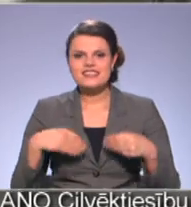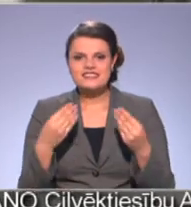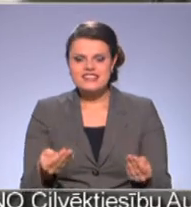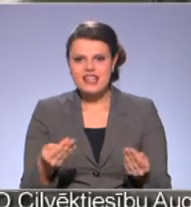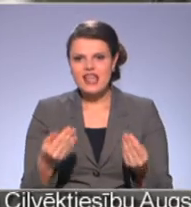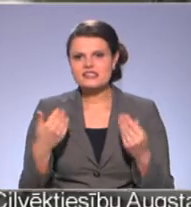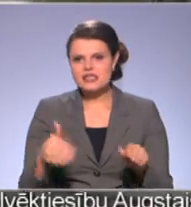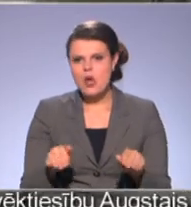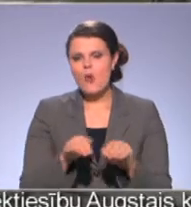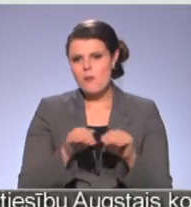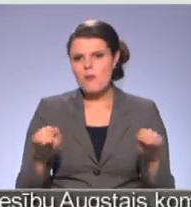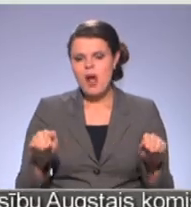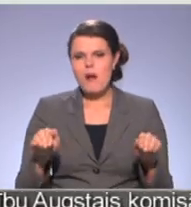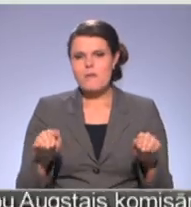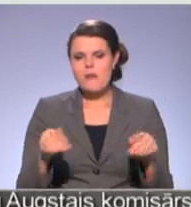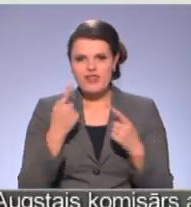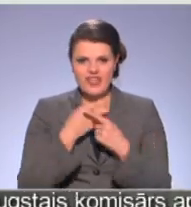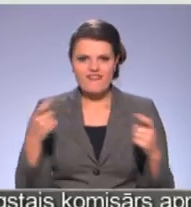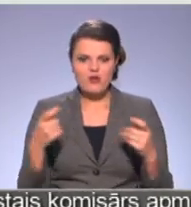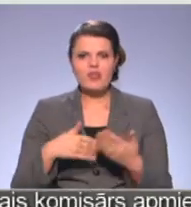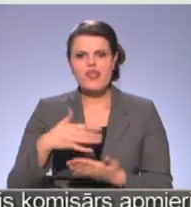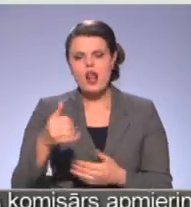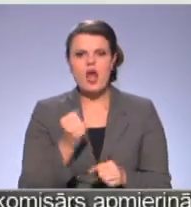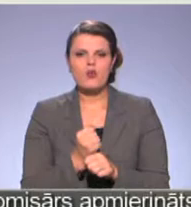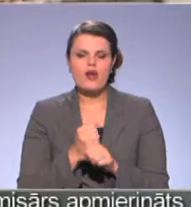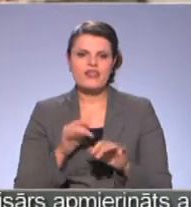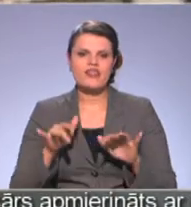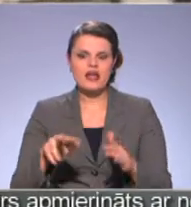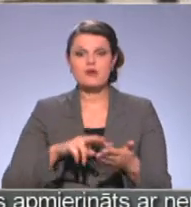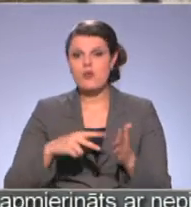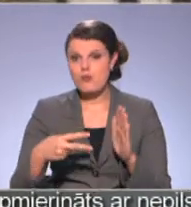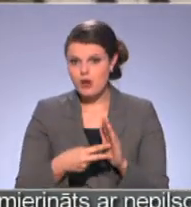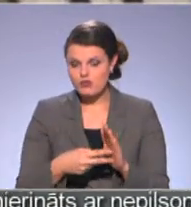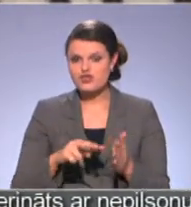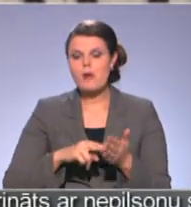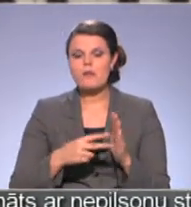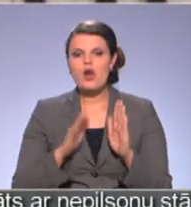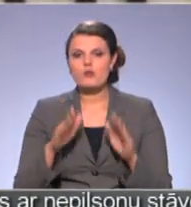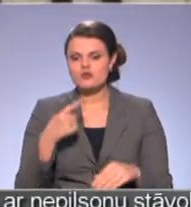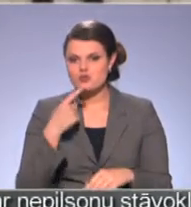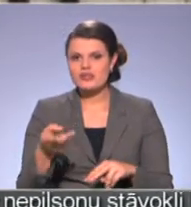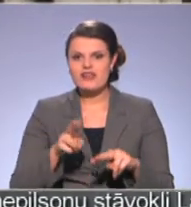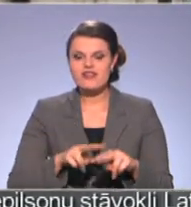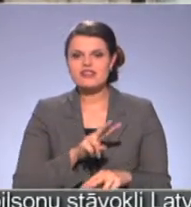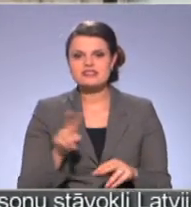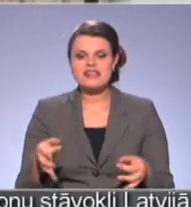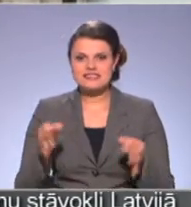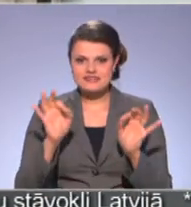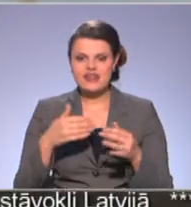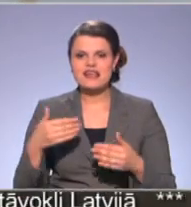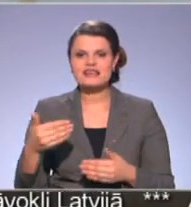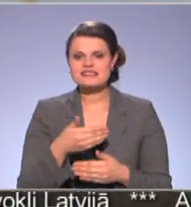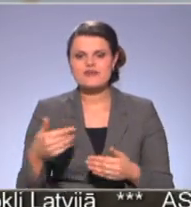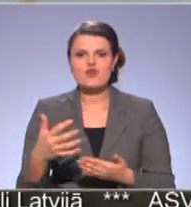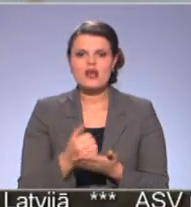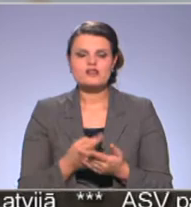tādu pamatdatus tālāko darbību plānošanai. Plānojumā tiks noteiktas vietas, kas ir svarīgas zivju resursu